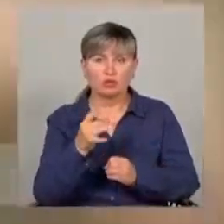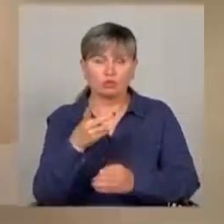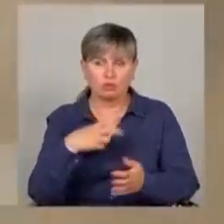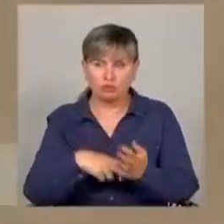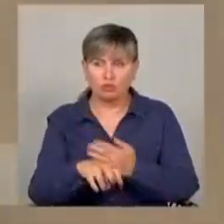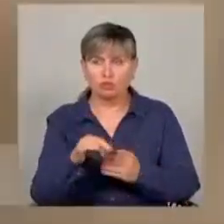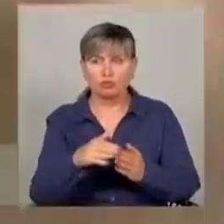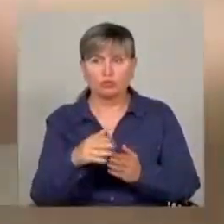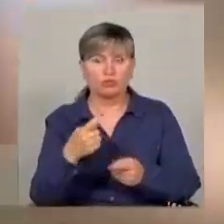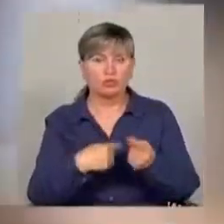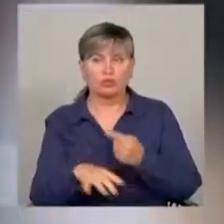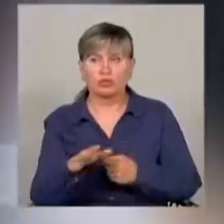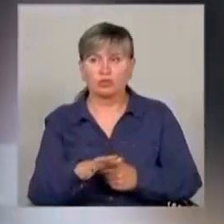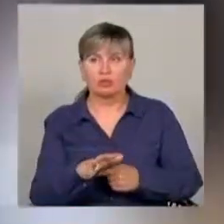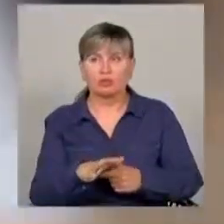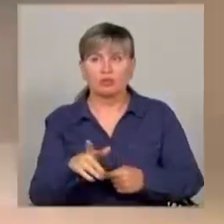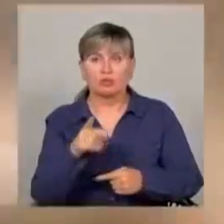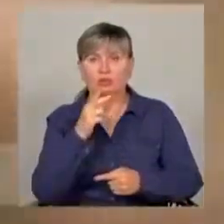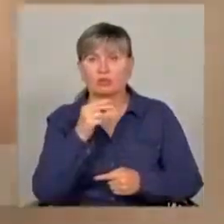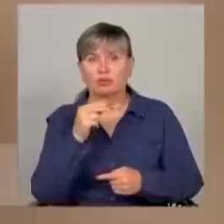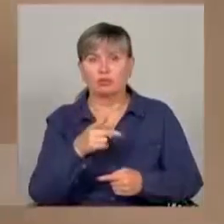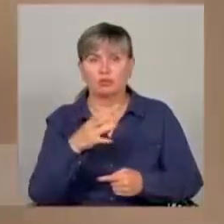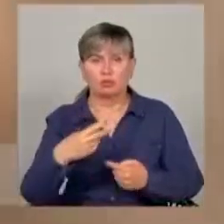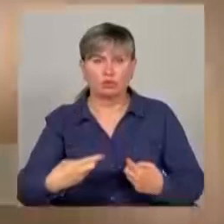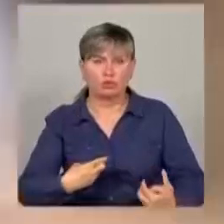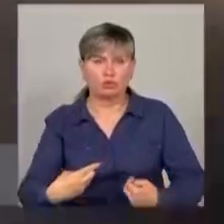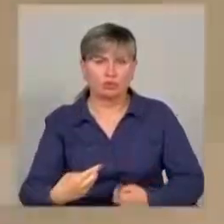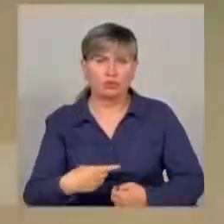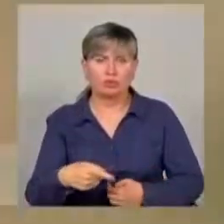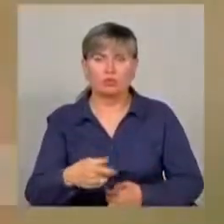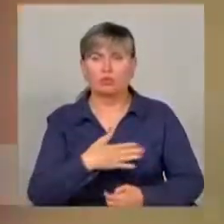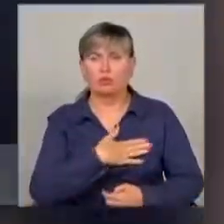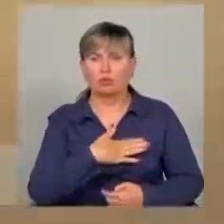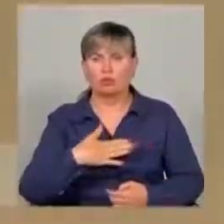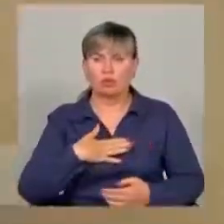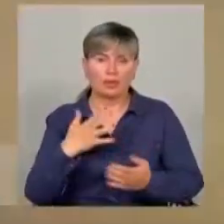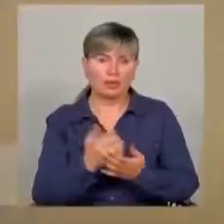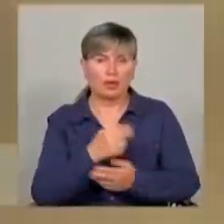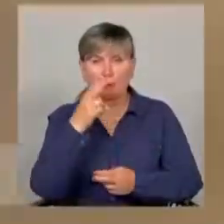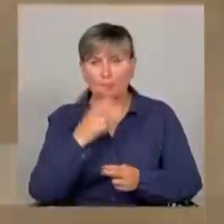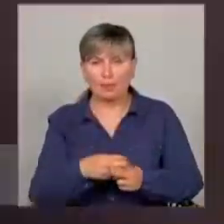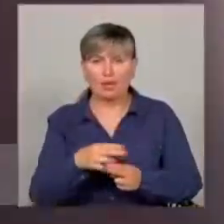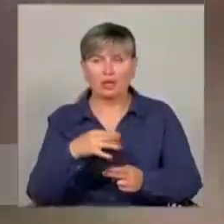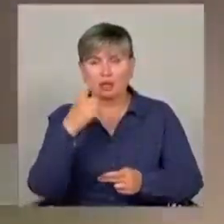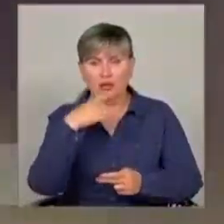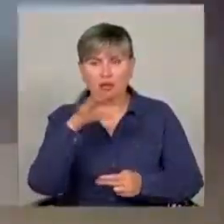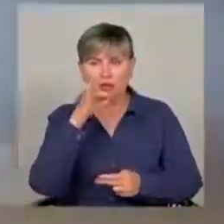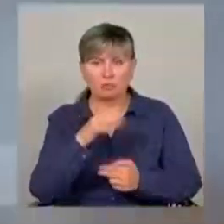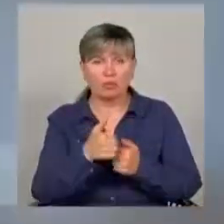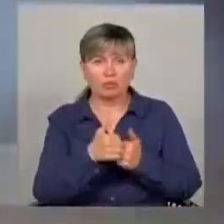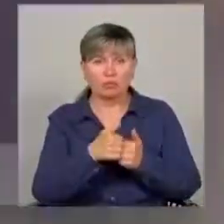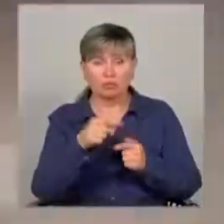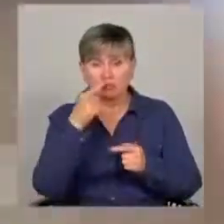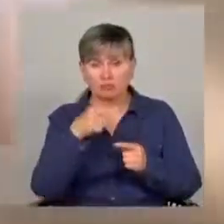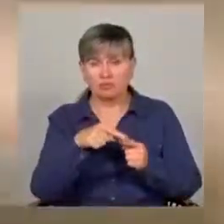не вернулся. К вечеру бездыханное тело мужчины с ножевыми ранениями в области груди нашли его братья и полицейские в нескольких метрах от